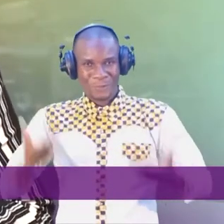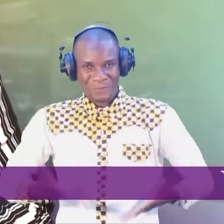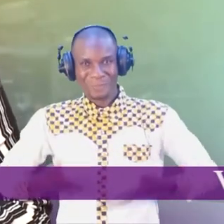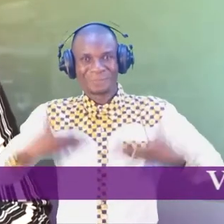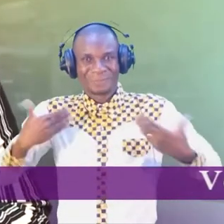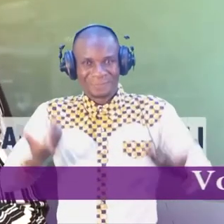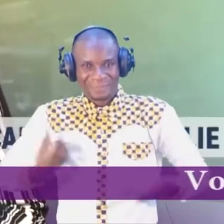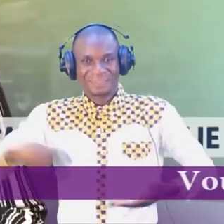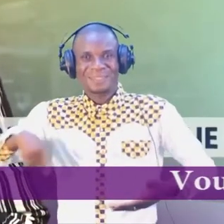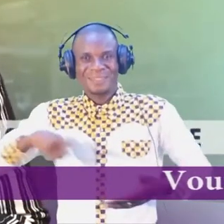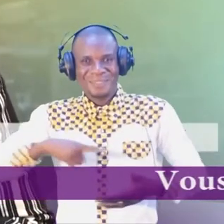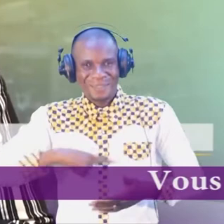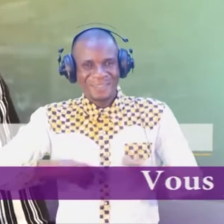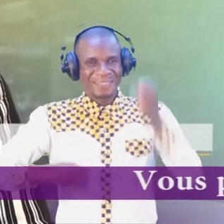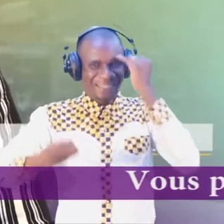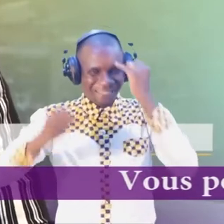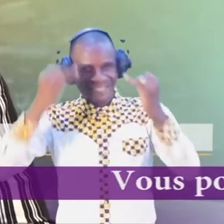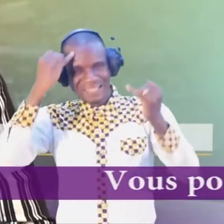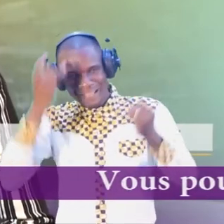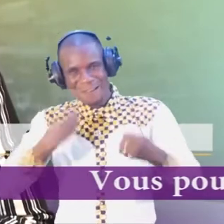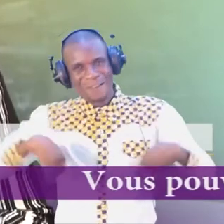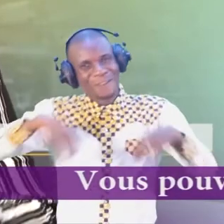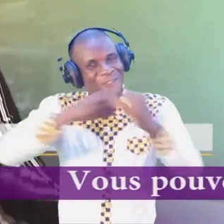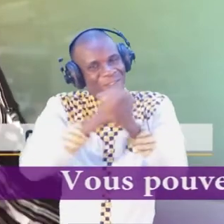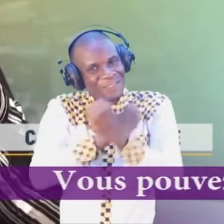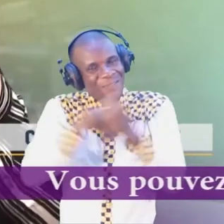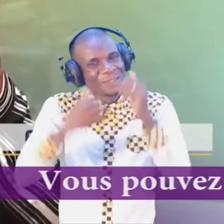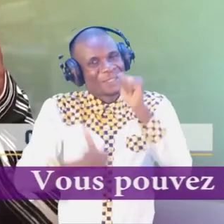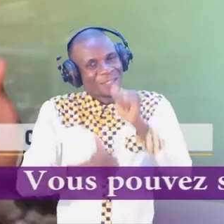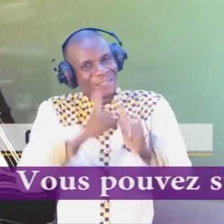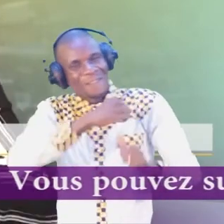Tunakukaribisha tena katika sehemu hii ya afya.